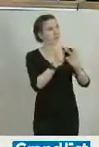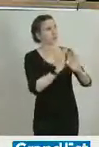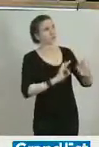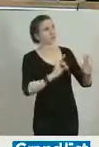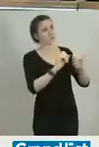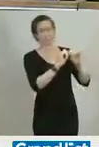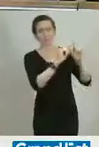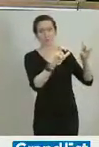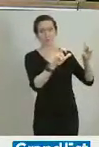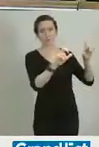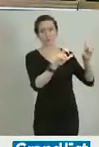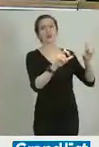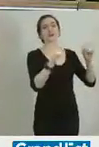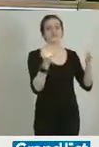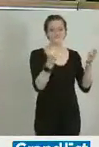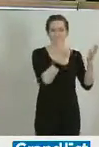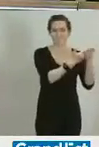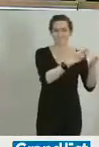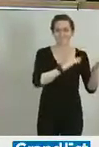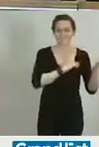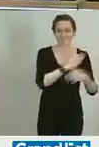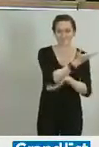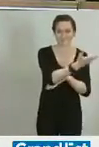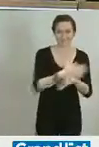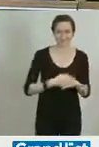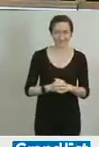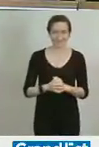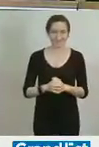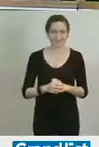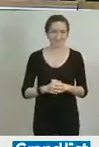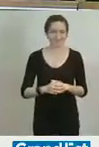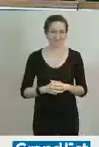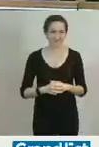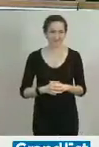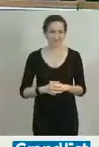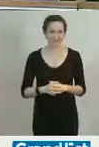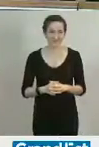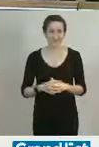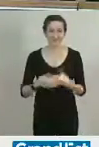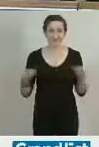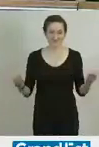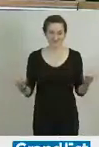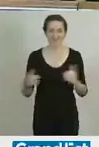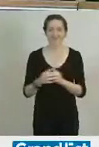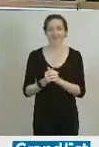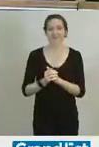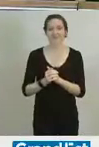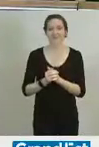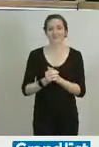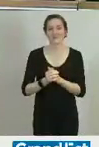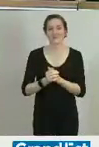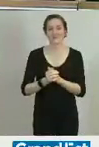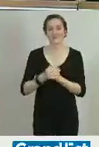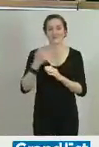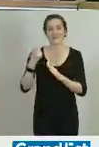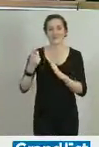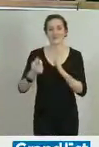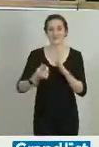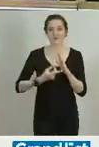ces éléments. Ah, voilà, Fiat Lux. Pour rappeler véritablement qu'il s'agit